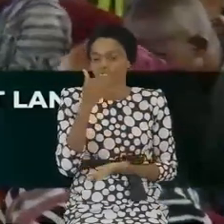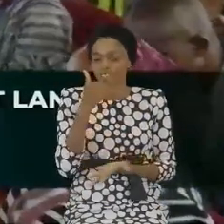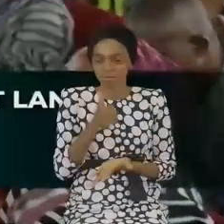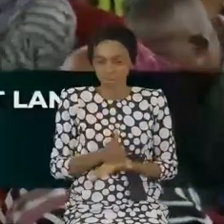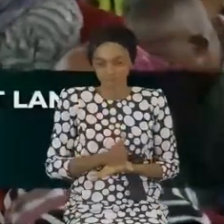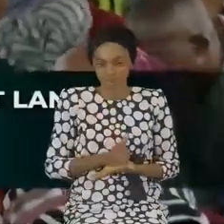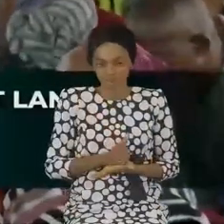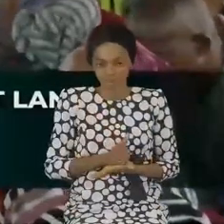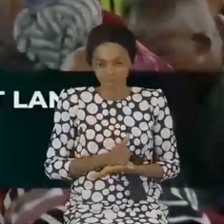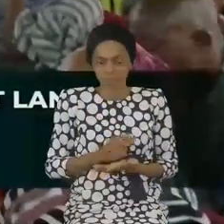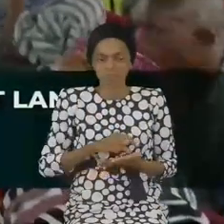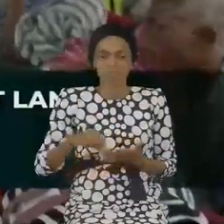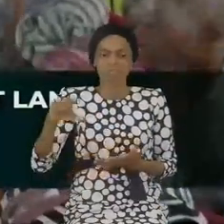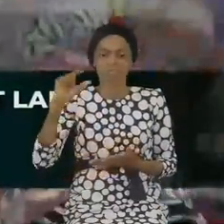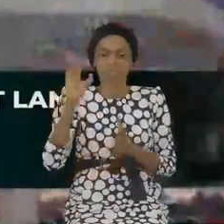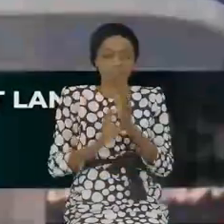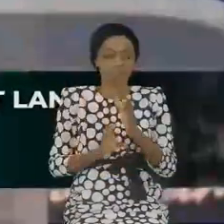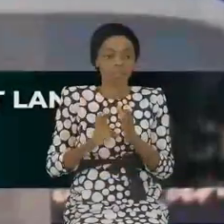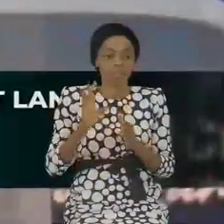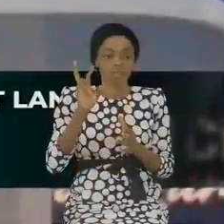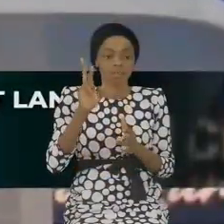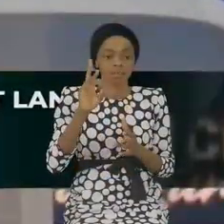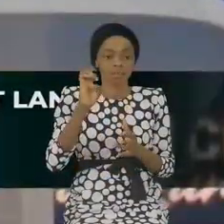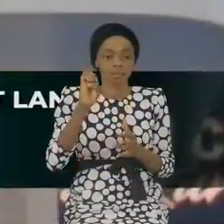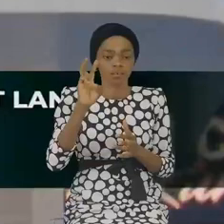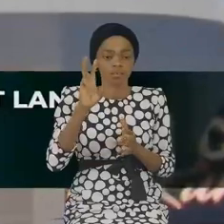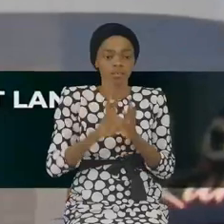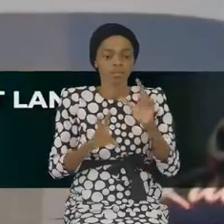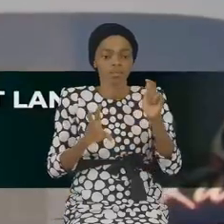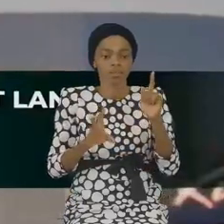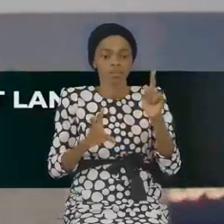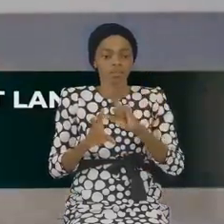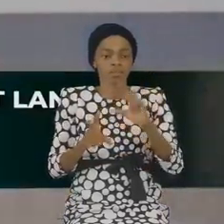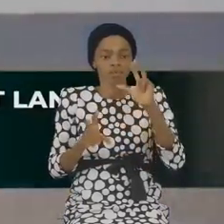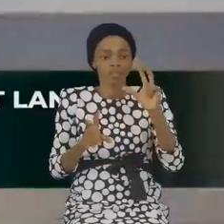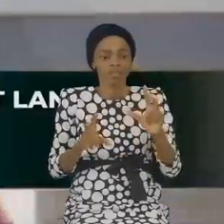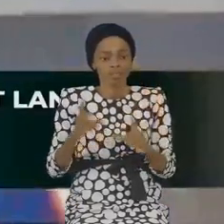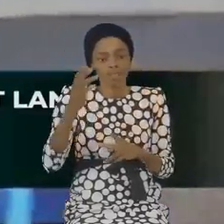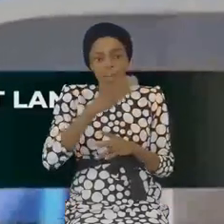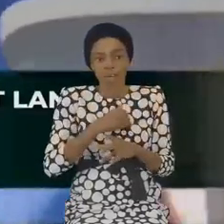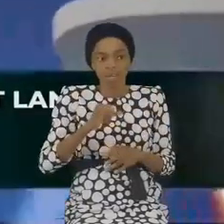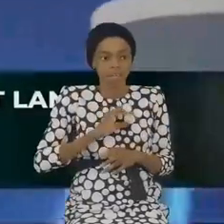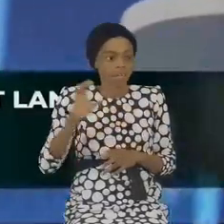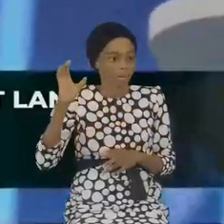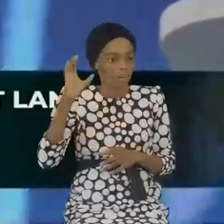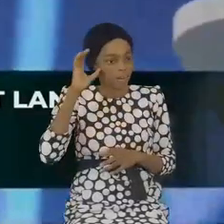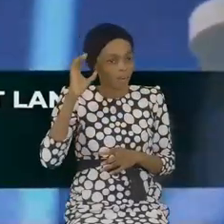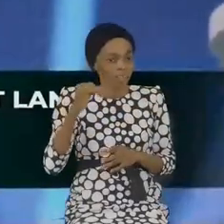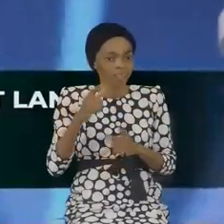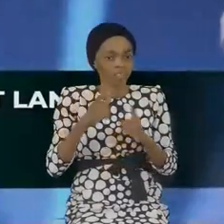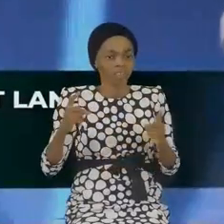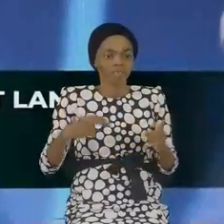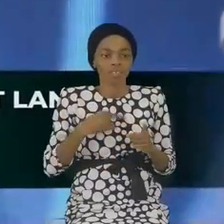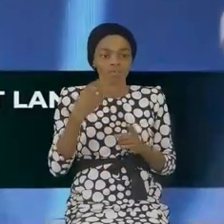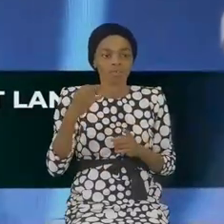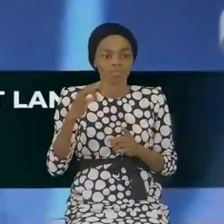Chapitre 21 d'Apocalypse. Verset 3, voici le pays parfait, le lieu